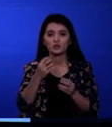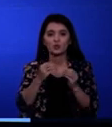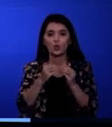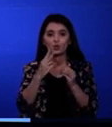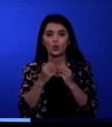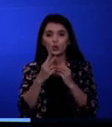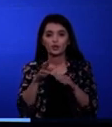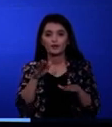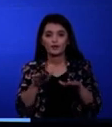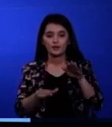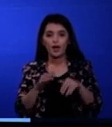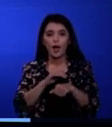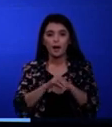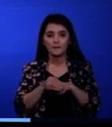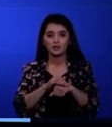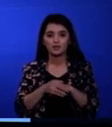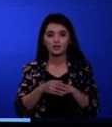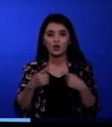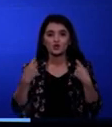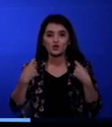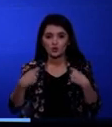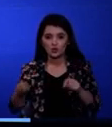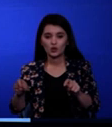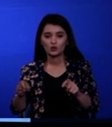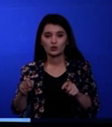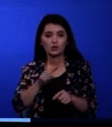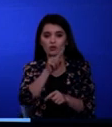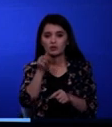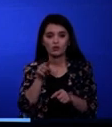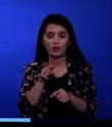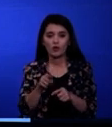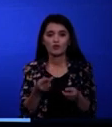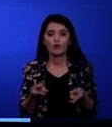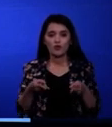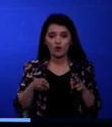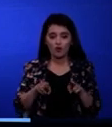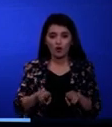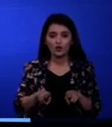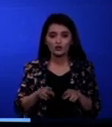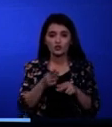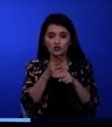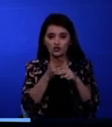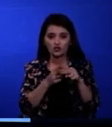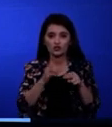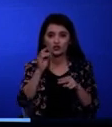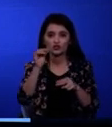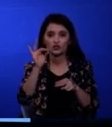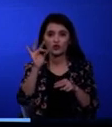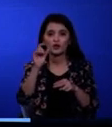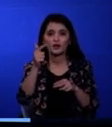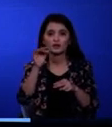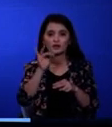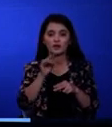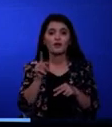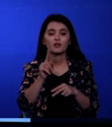5212 kilogram apelsin. Sotildi, noma'lum. Qoldi choragi. Aziz o'quvchilar,